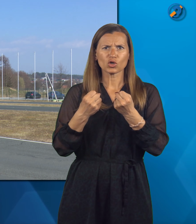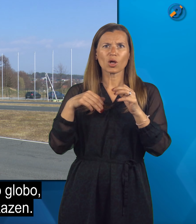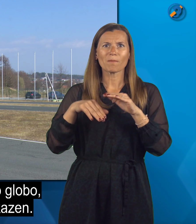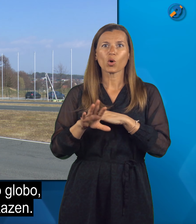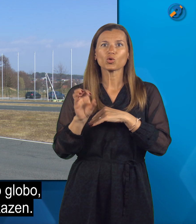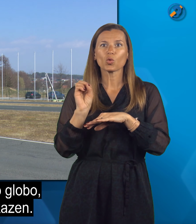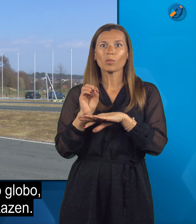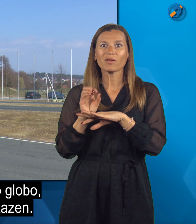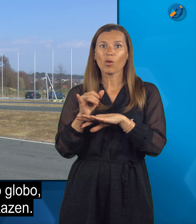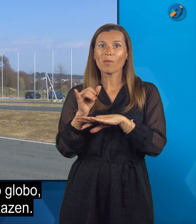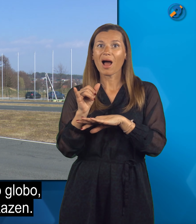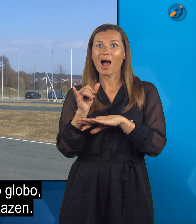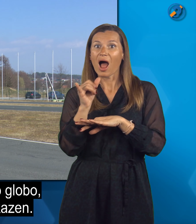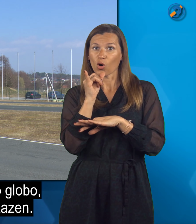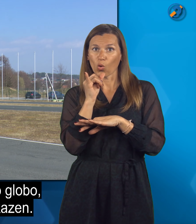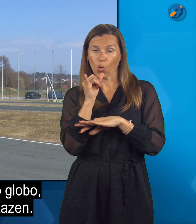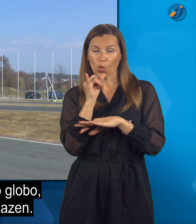alkohola kolesarja,